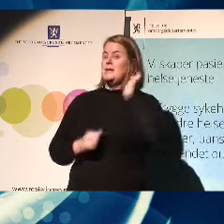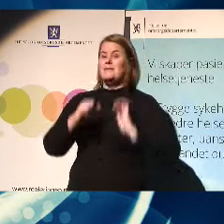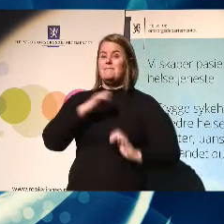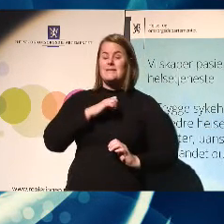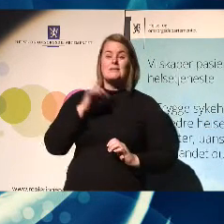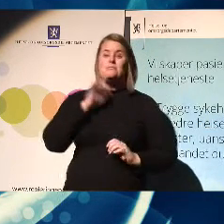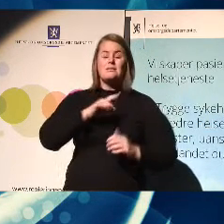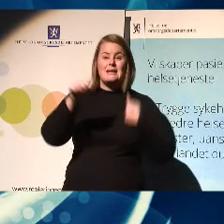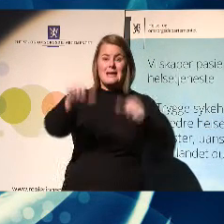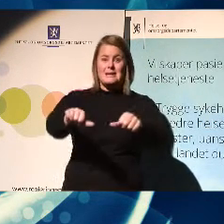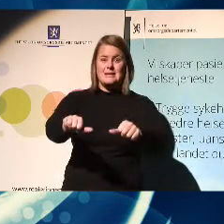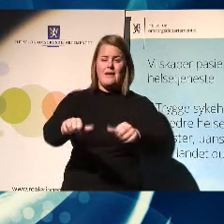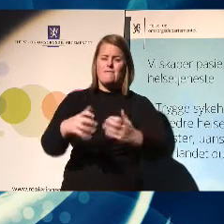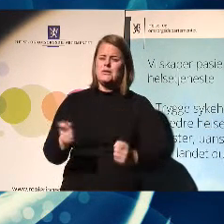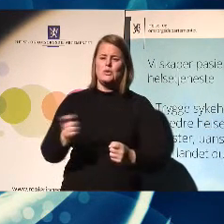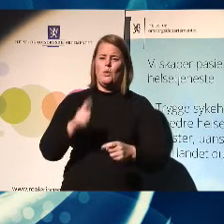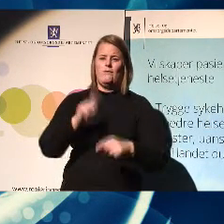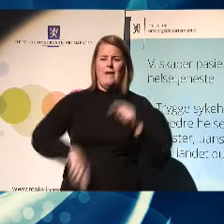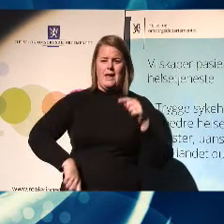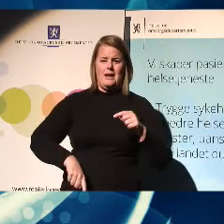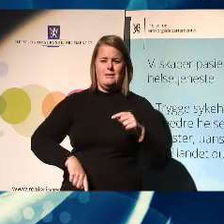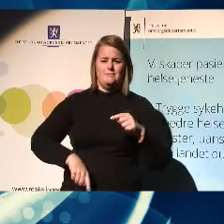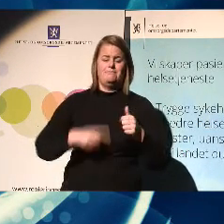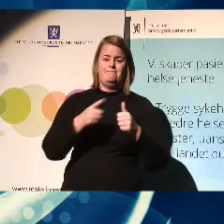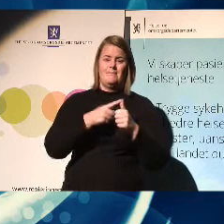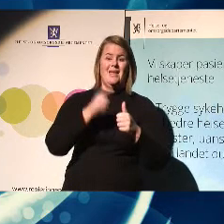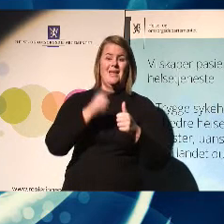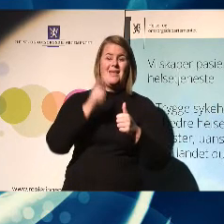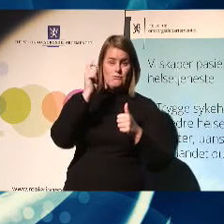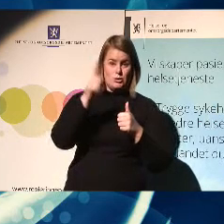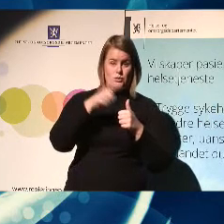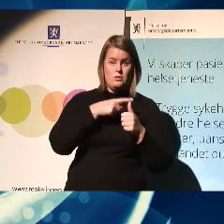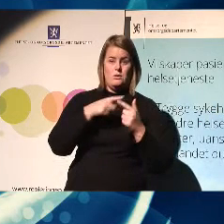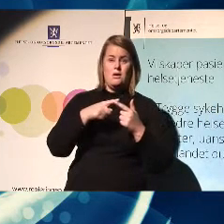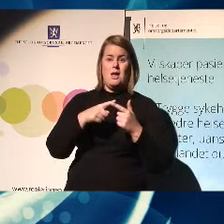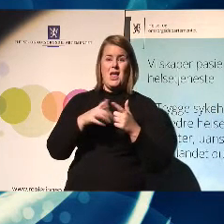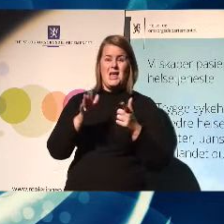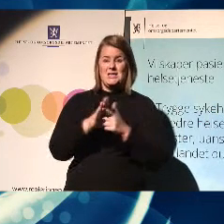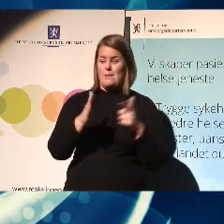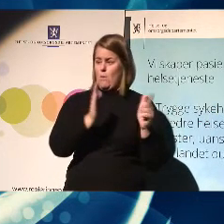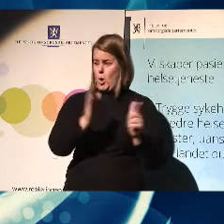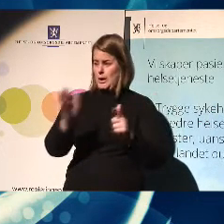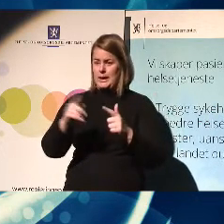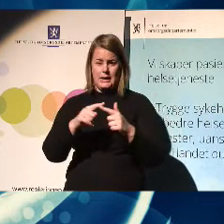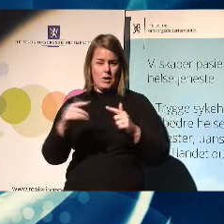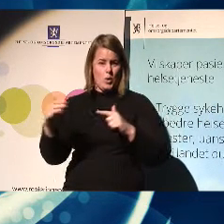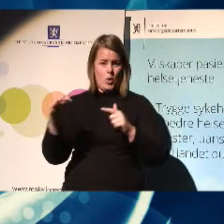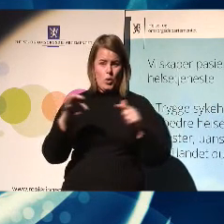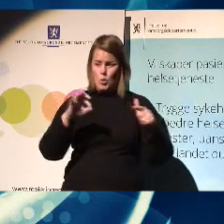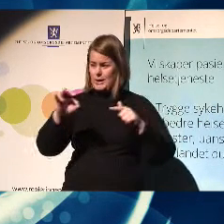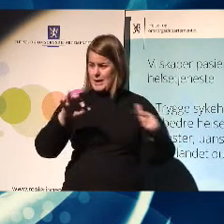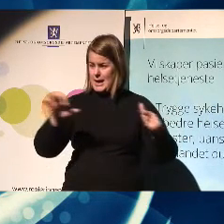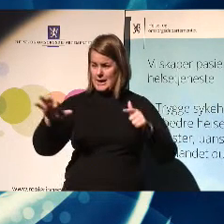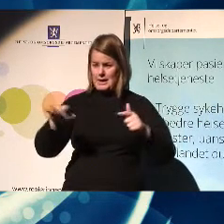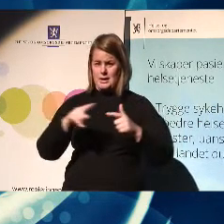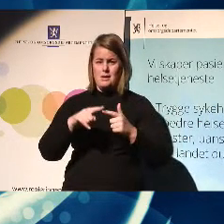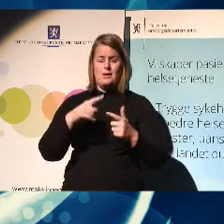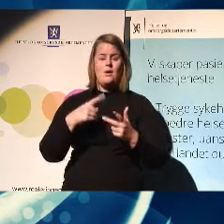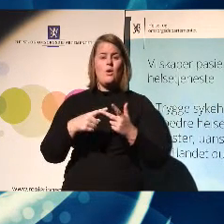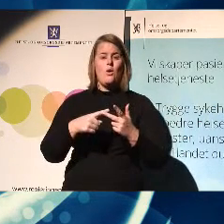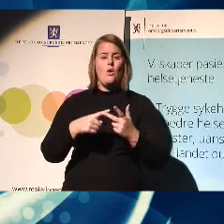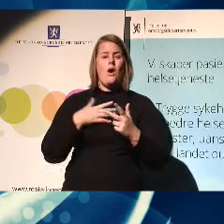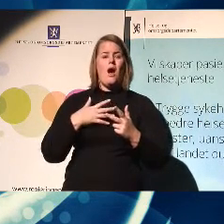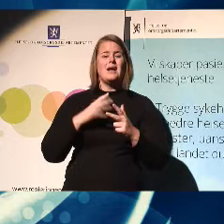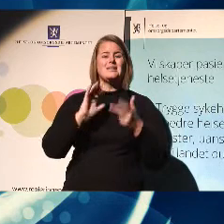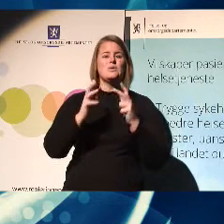kriser. Det er informasjon, det er samordning og koordinering, og det er det å ha en felles